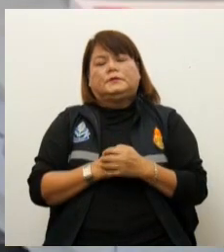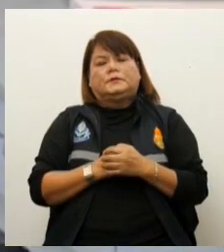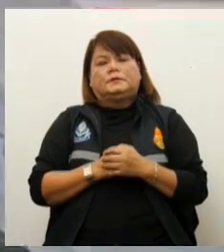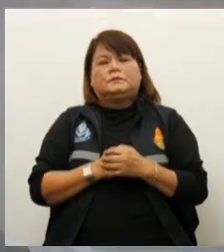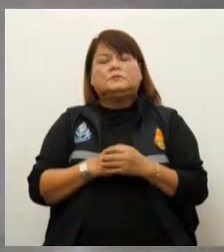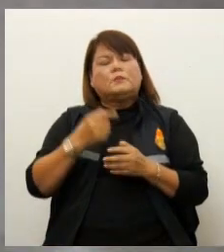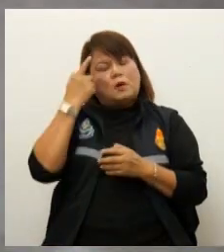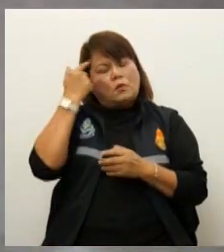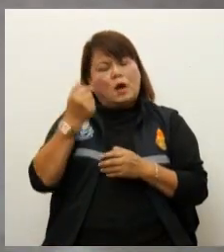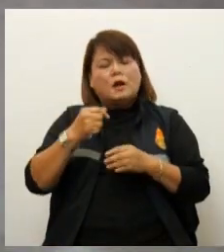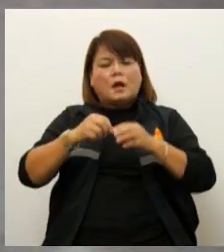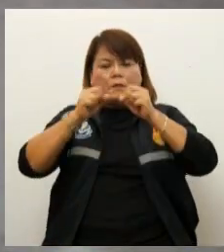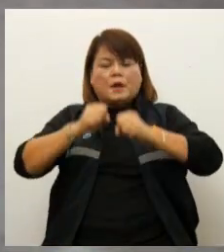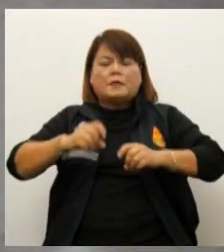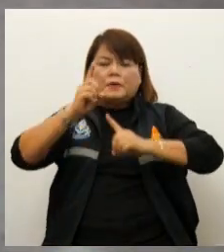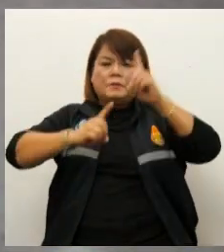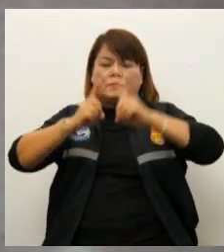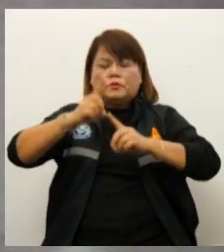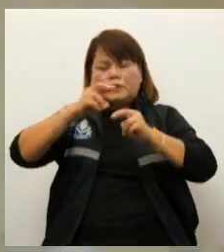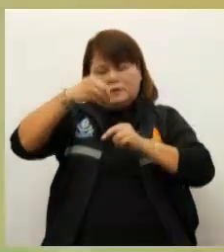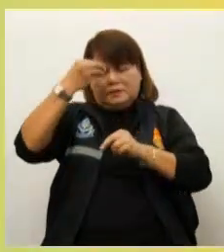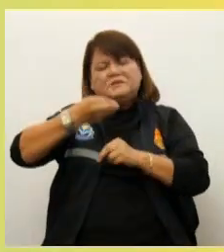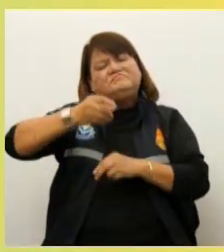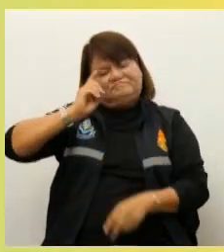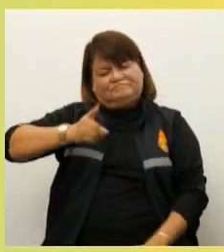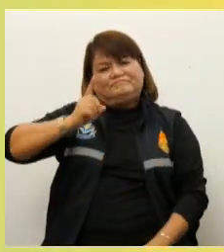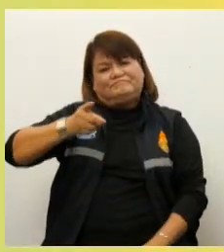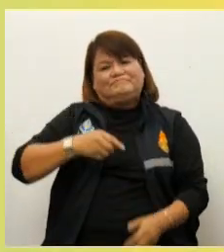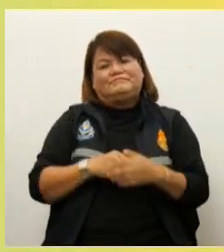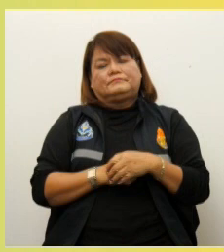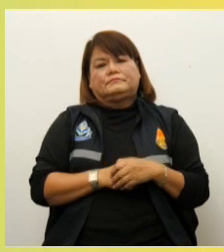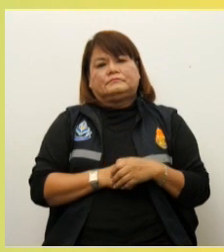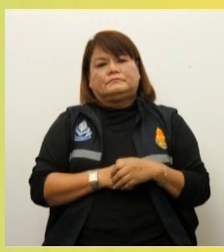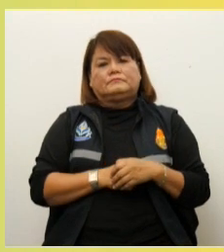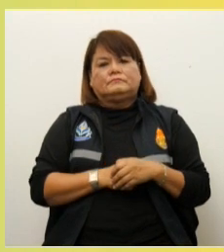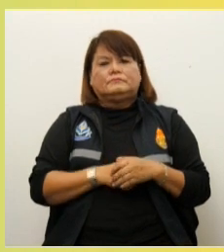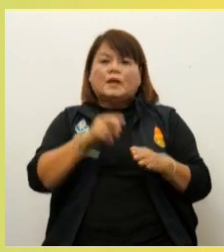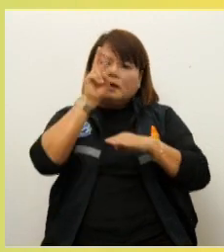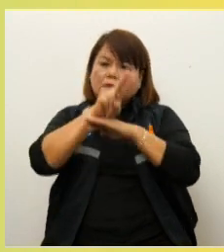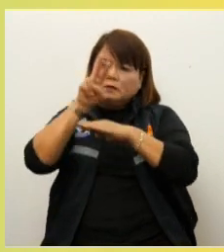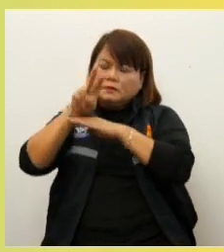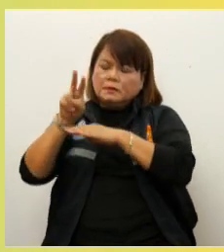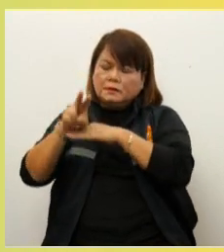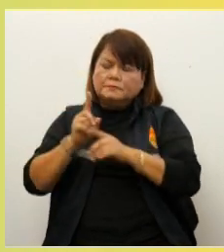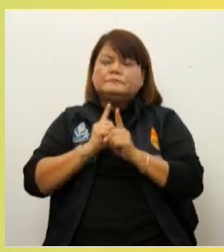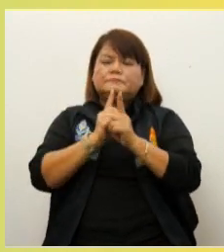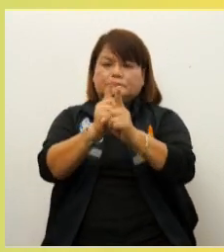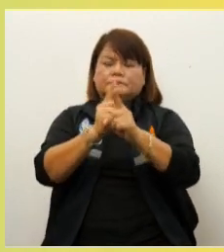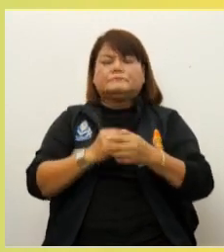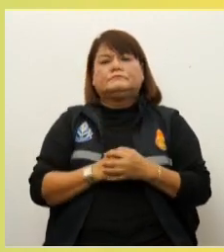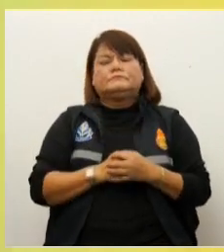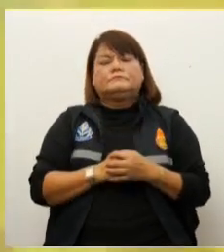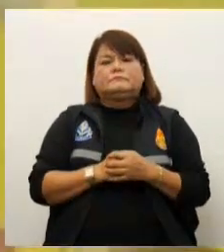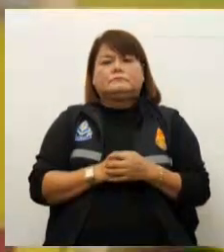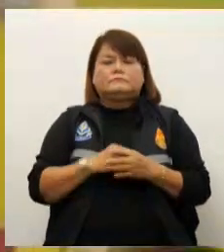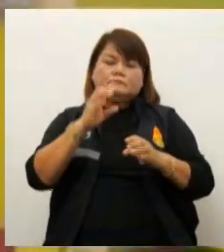จากสามารถวัดผลและประเมินผลผู้เรียนได้ตามสภาพจริงด้านการนิเทศกำกับและติดตามโ